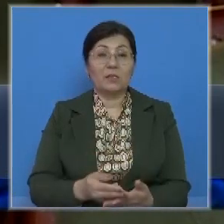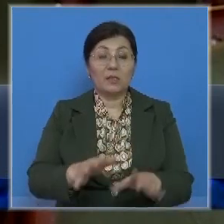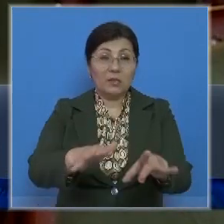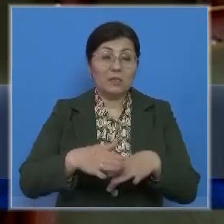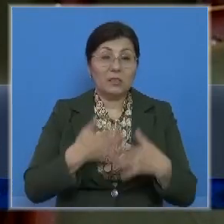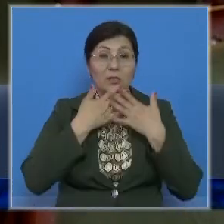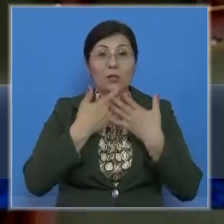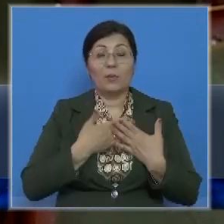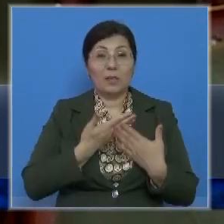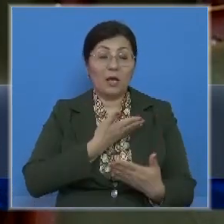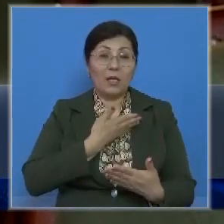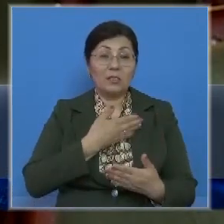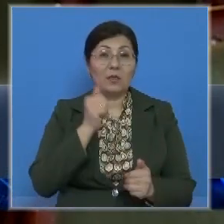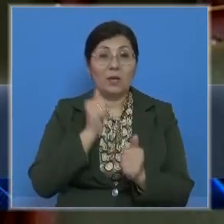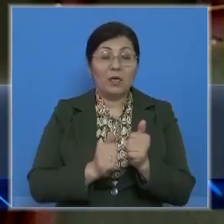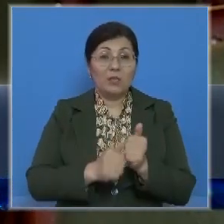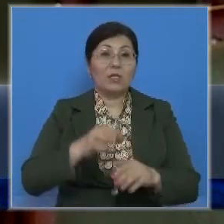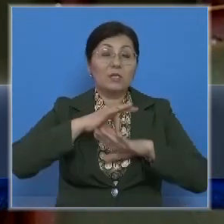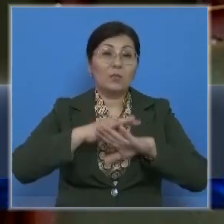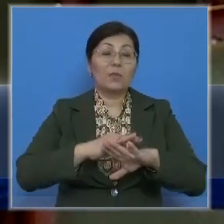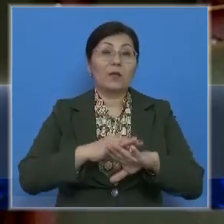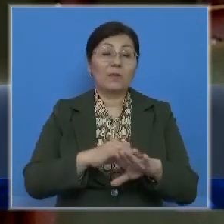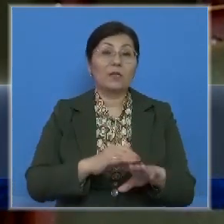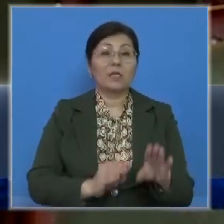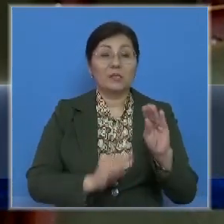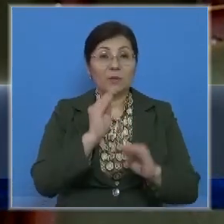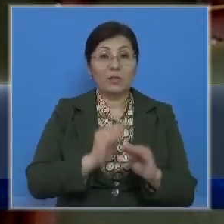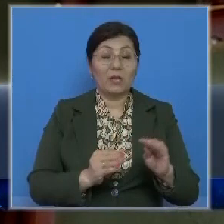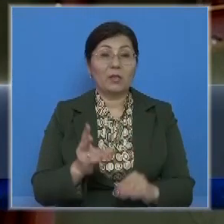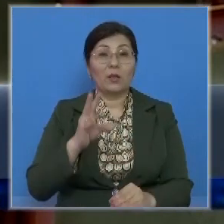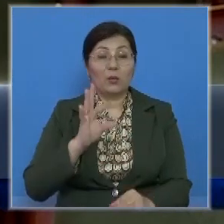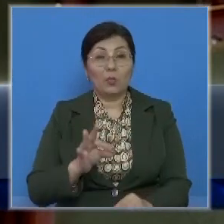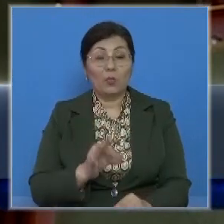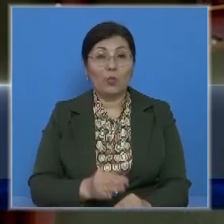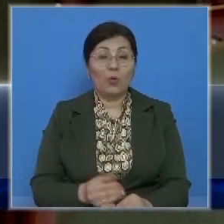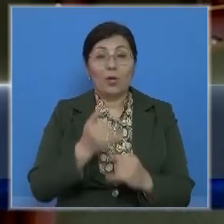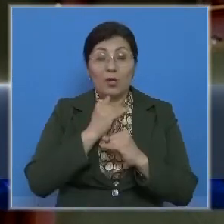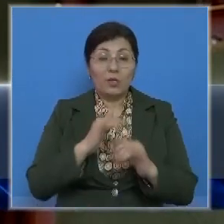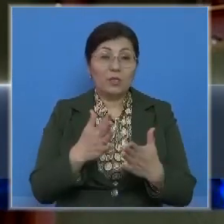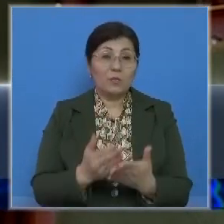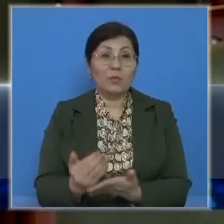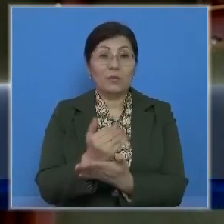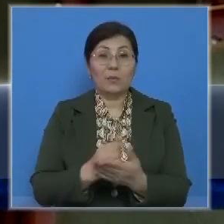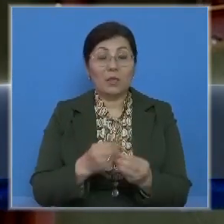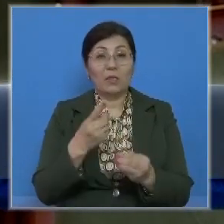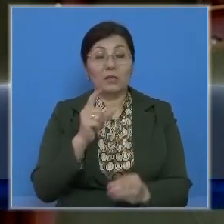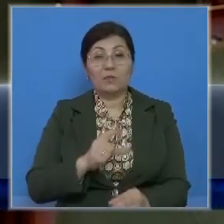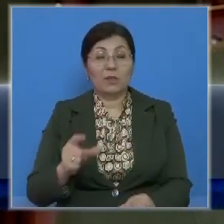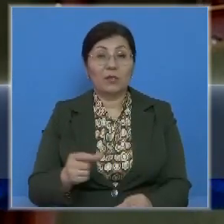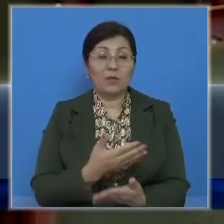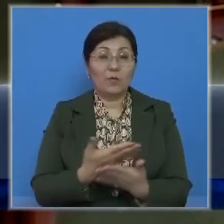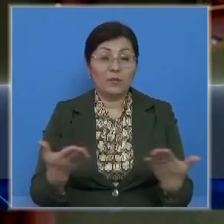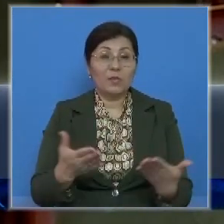хотим чаще проводить спектакли, но физически не получается удержать на одном месте 11 человек. У всех у них есть